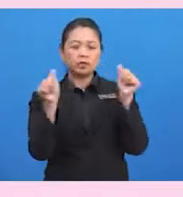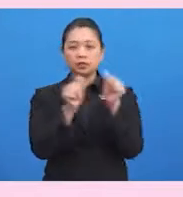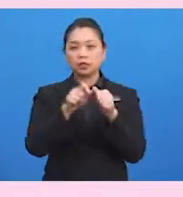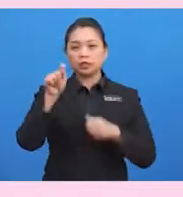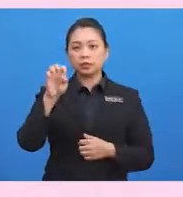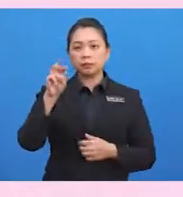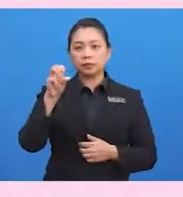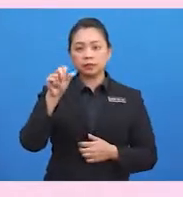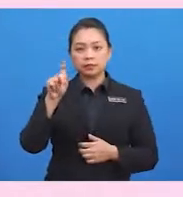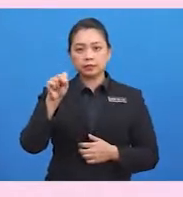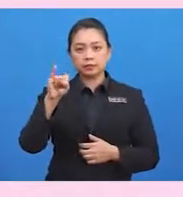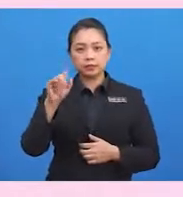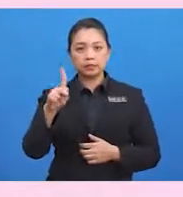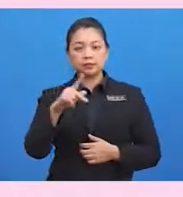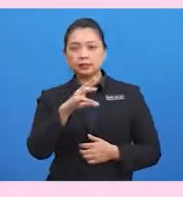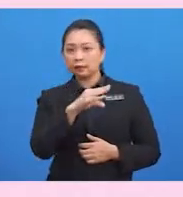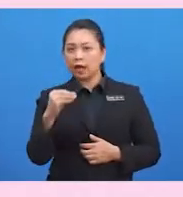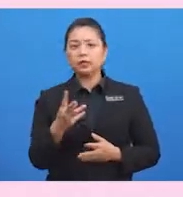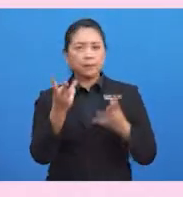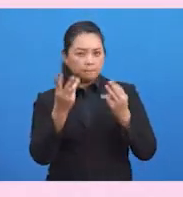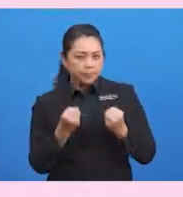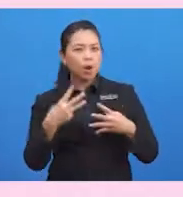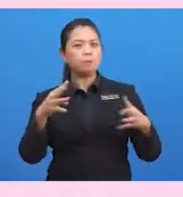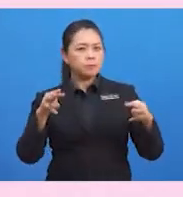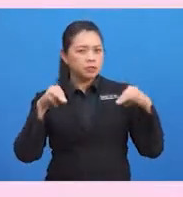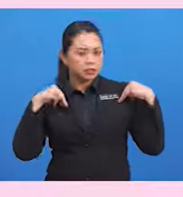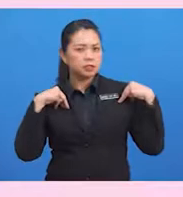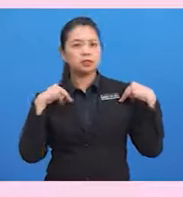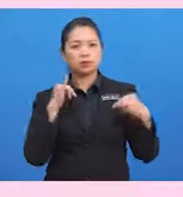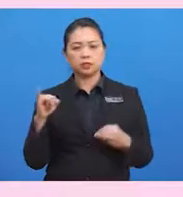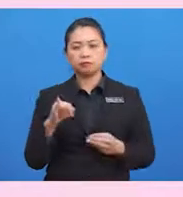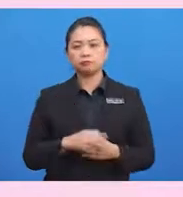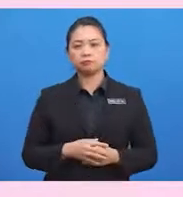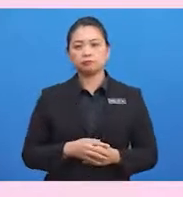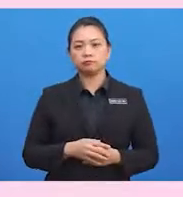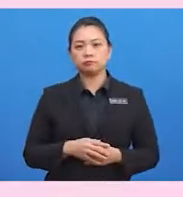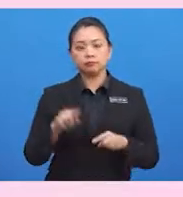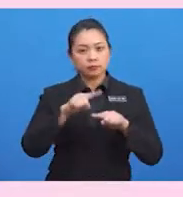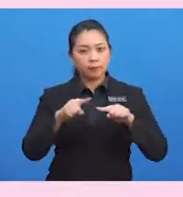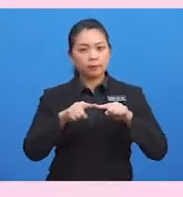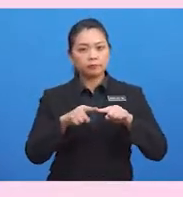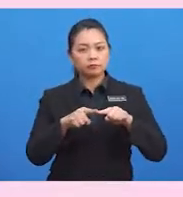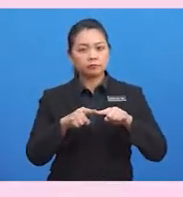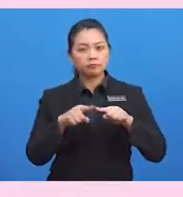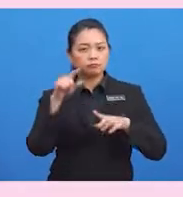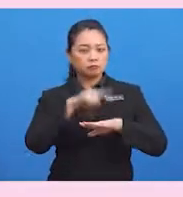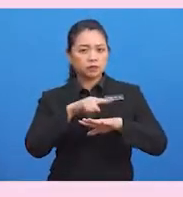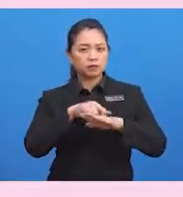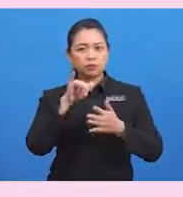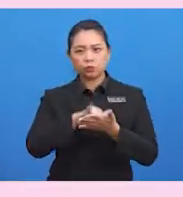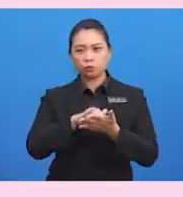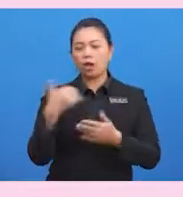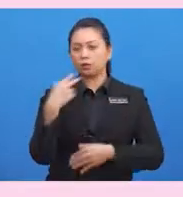memilikinya ketika itu termasuk berada di bawah kos Raja siamuk lalu Parameswara telah